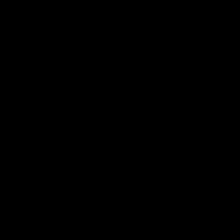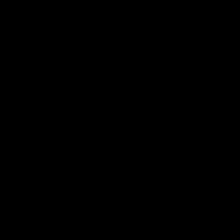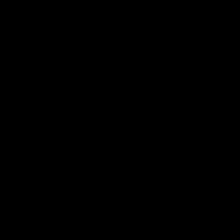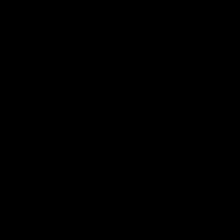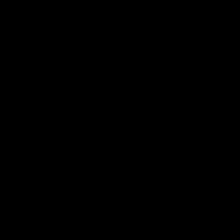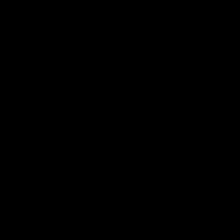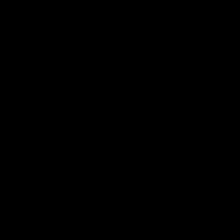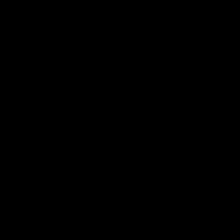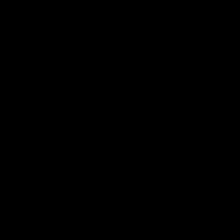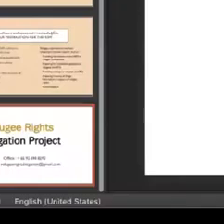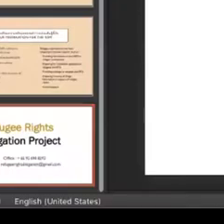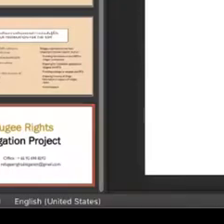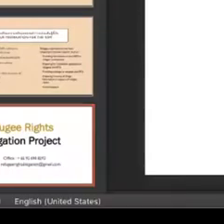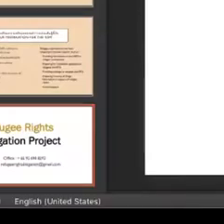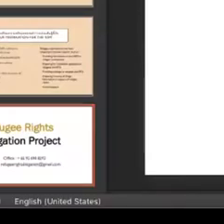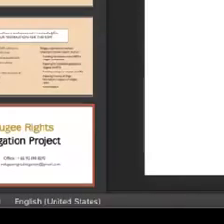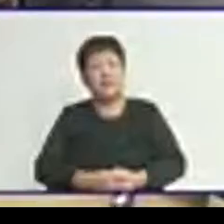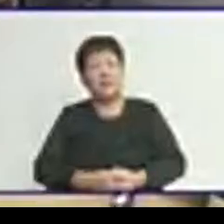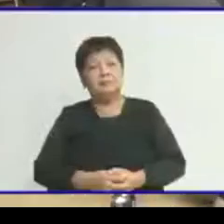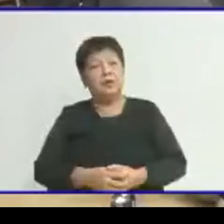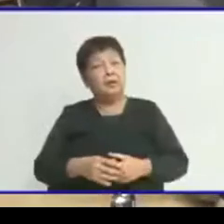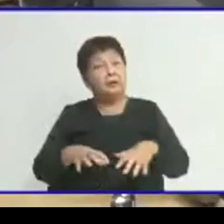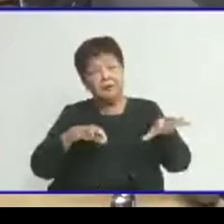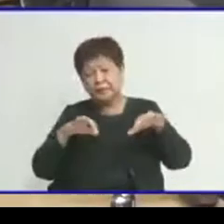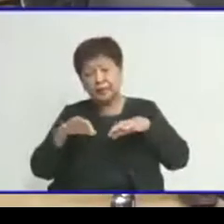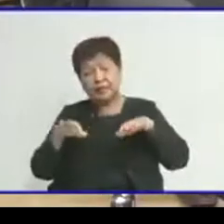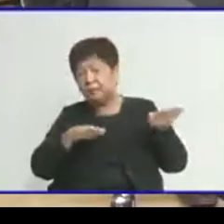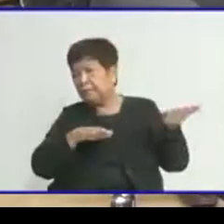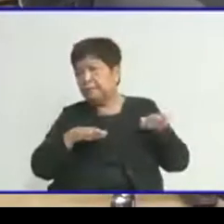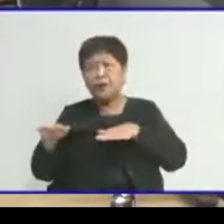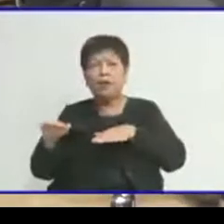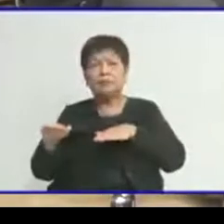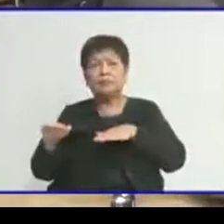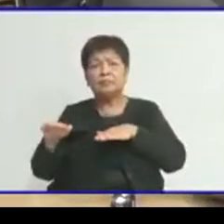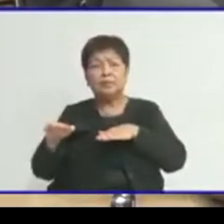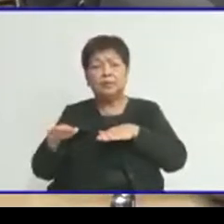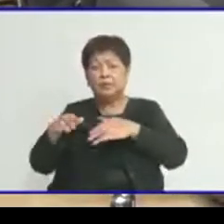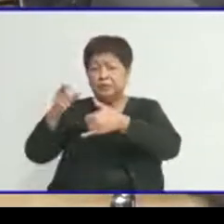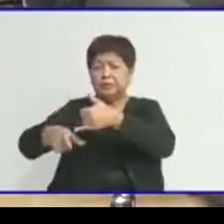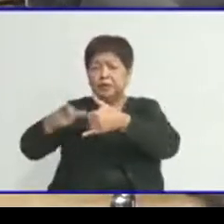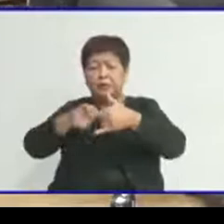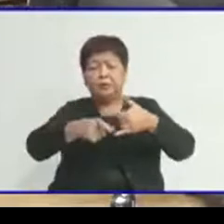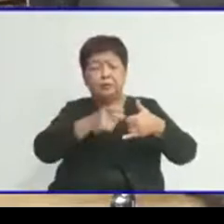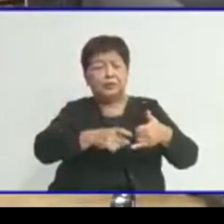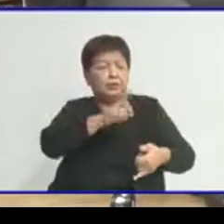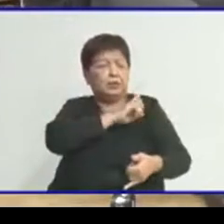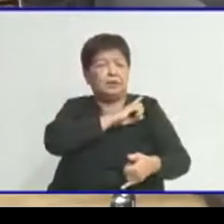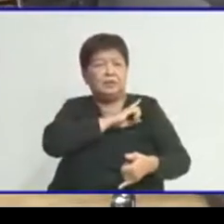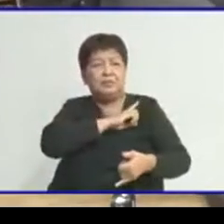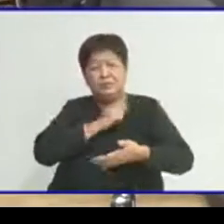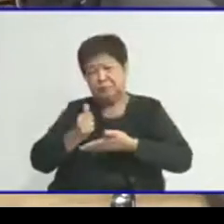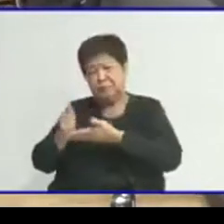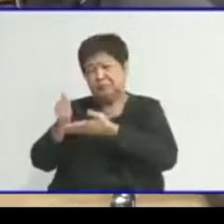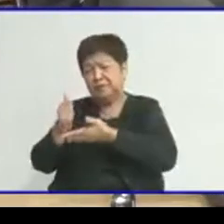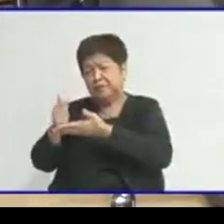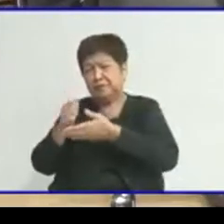การเตรียมพร้อมของคนที่ทำงานช่วยเหลือเนี่ยบอกว่าพร้อมแต่ว่าข้อกังวล So after the NGO say that they are